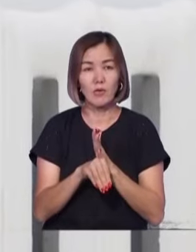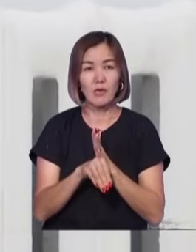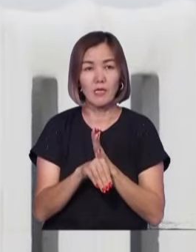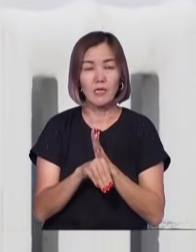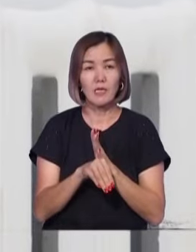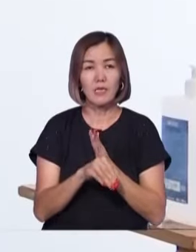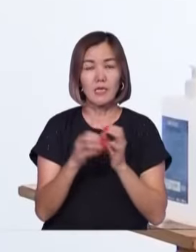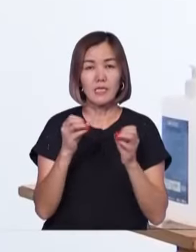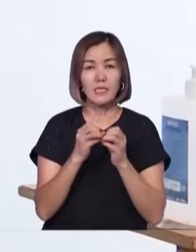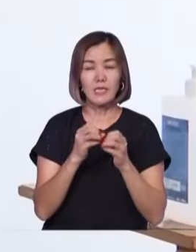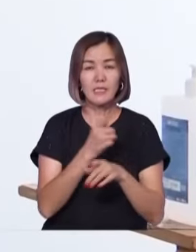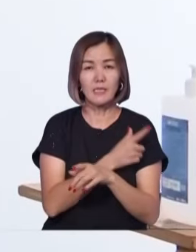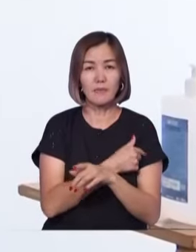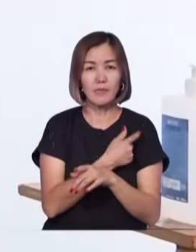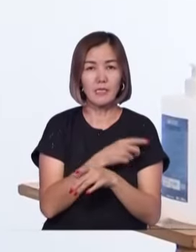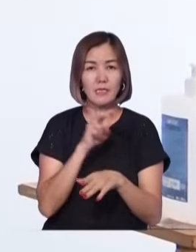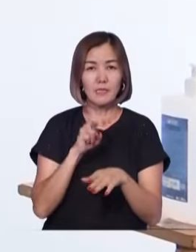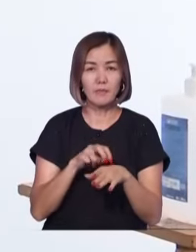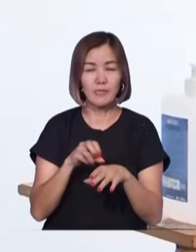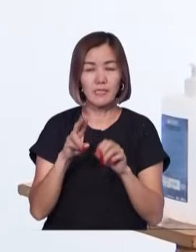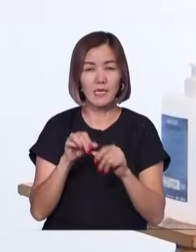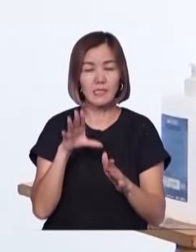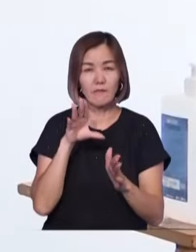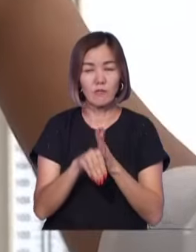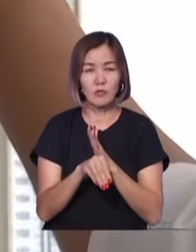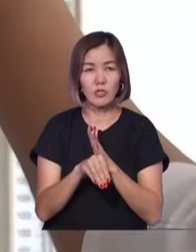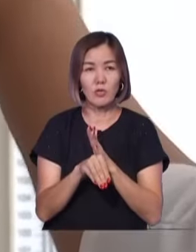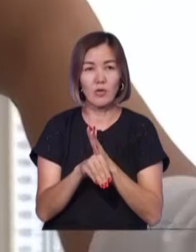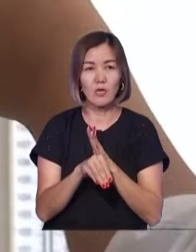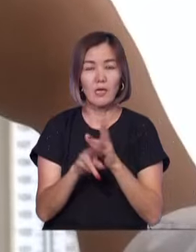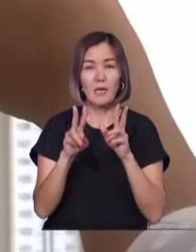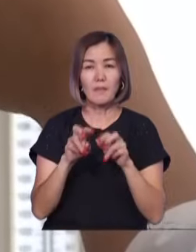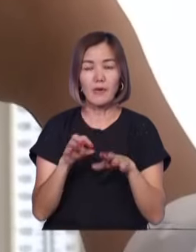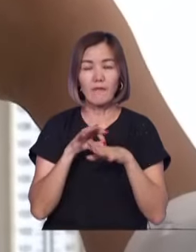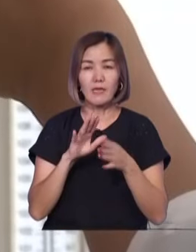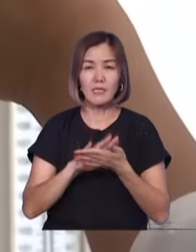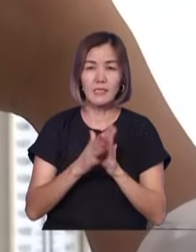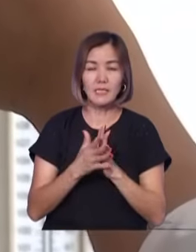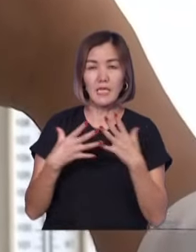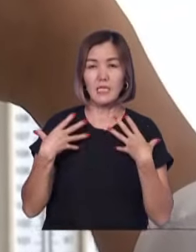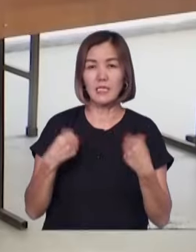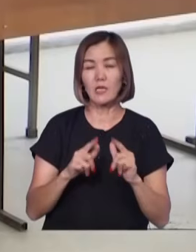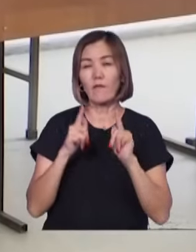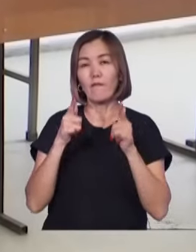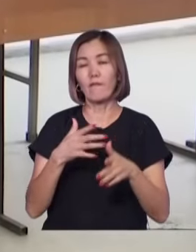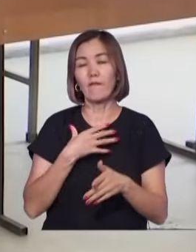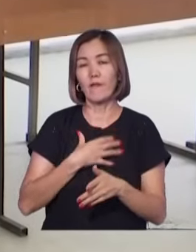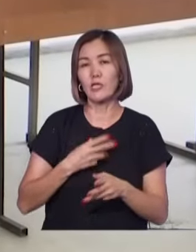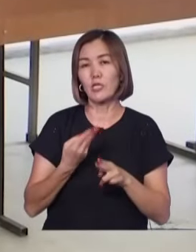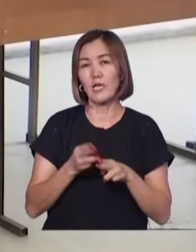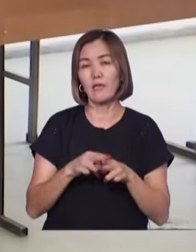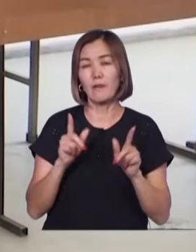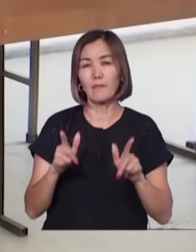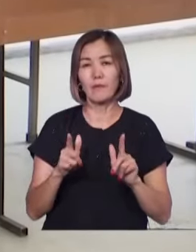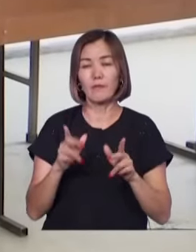воря медицинских узкопрофильных специалиста по их словам проверка состояния здоровья абитуриентов самый важный этап при